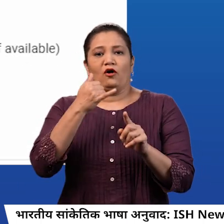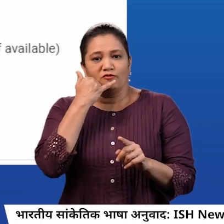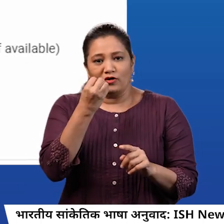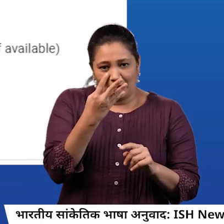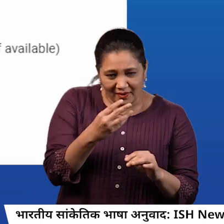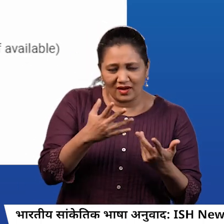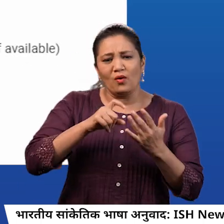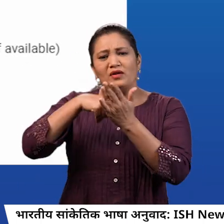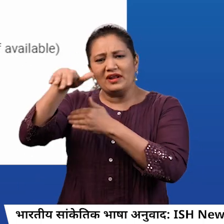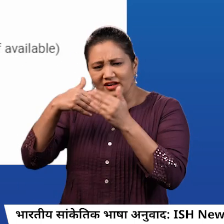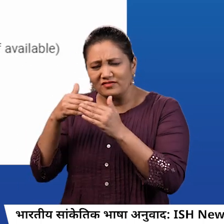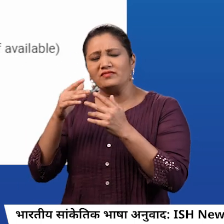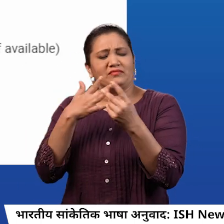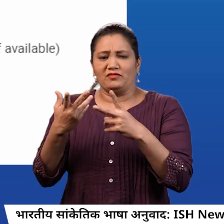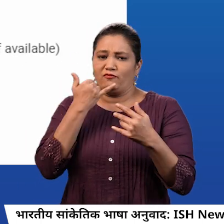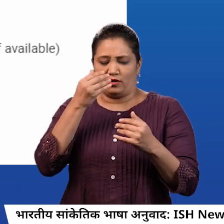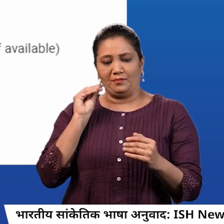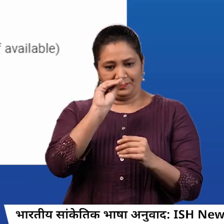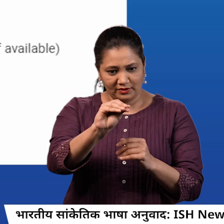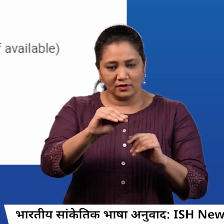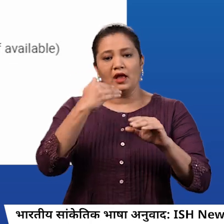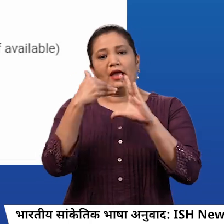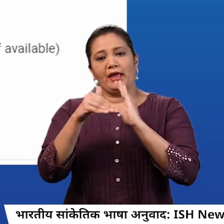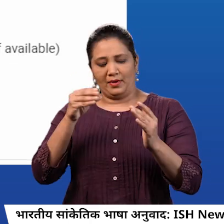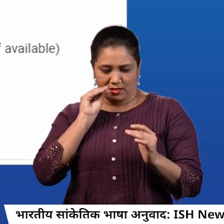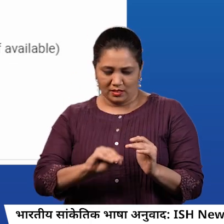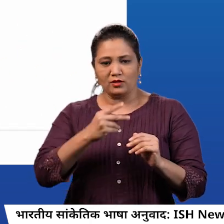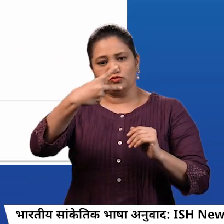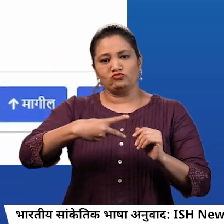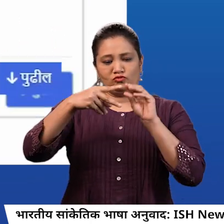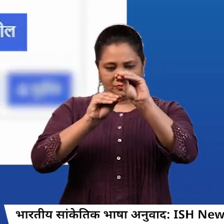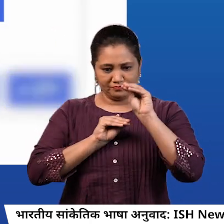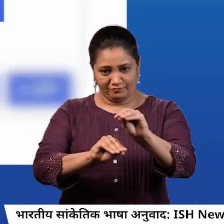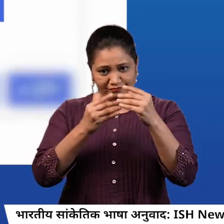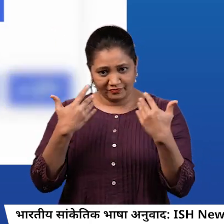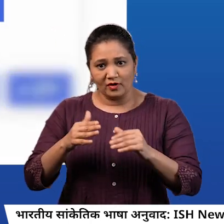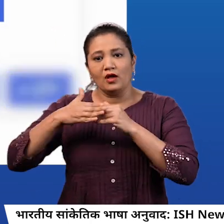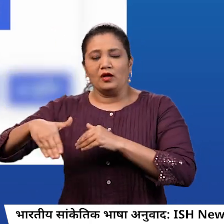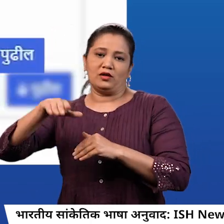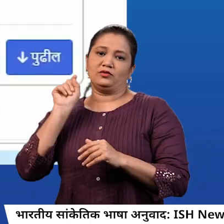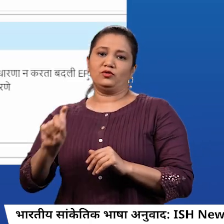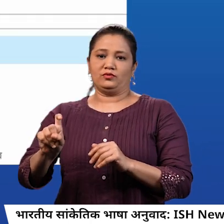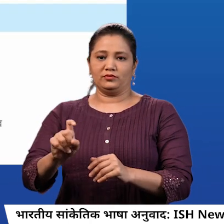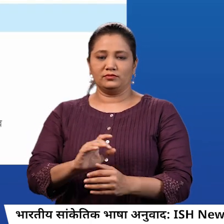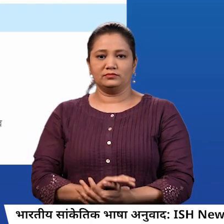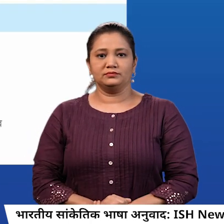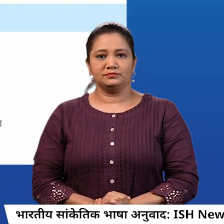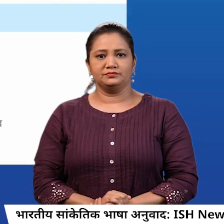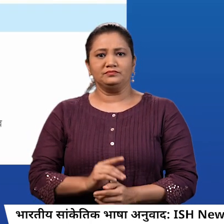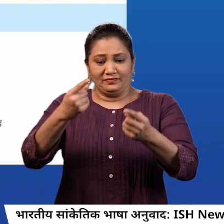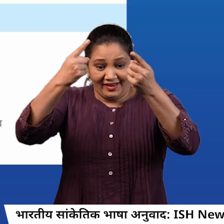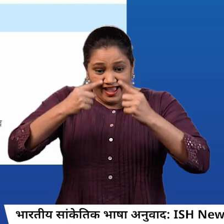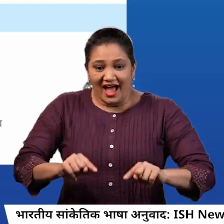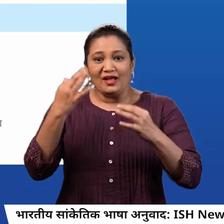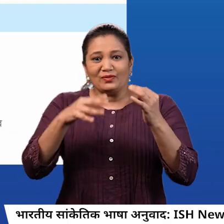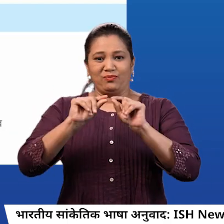तुमच्या किंवा तुमच्या नातेवाईकांचा मोबाईल क्रमांक आणि ईमेल ID हा तपशील भरून पुढील हे बटण दाबायचं आहे. या नव्या टप्प्यावर